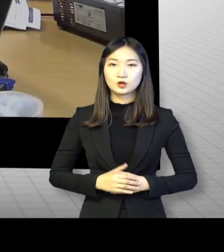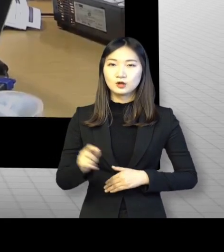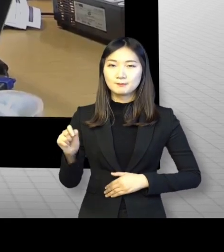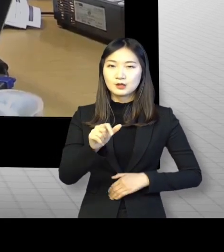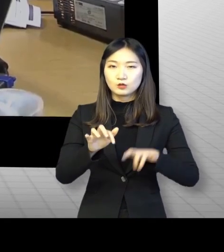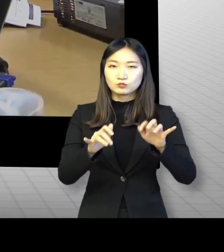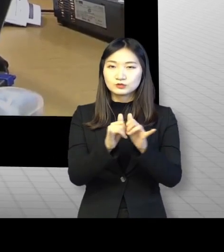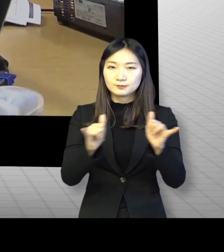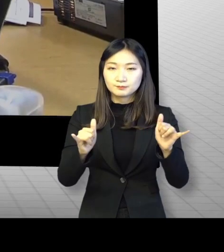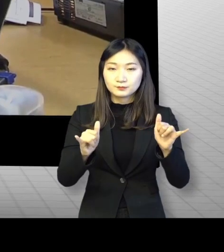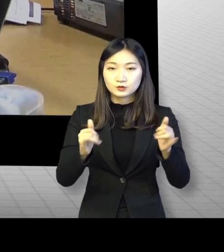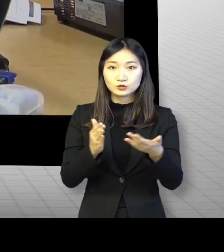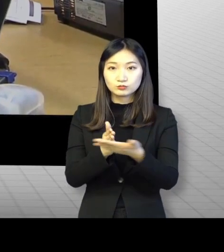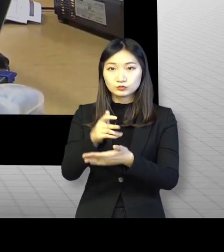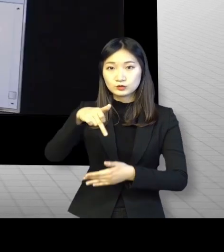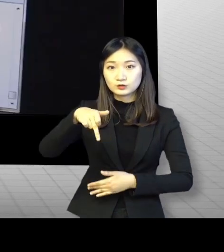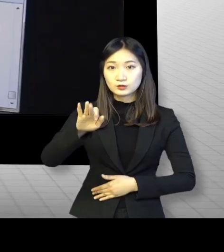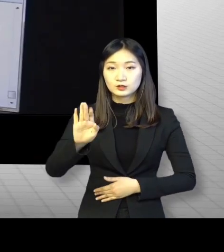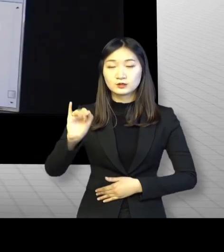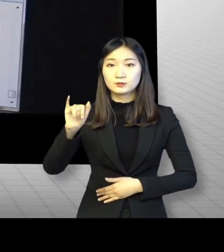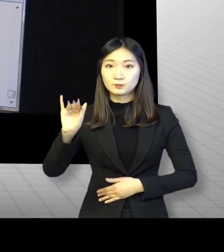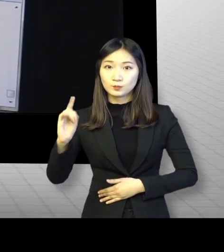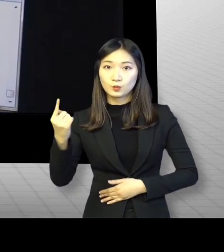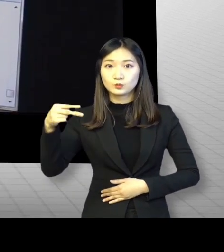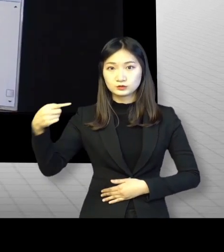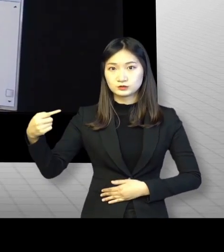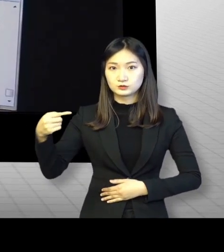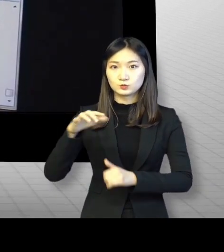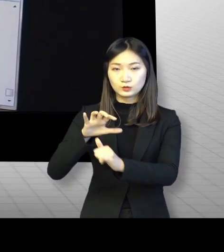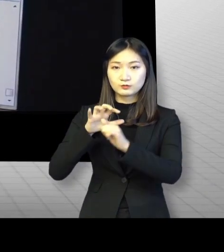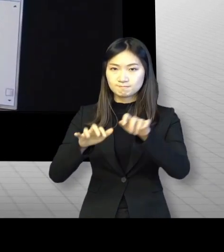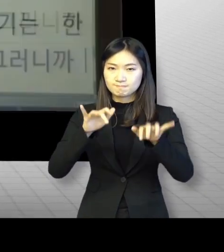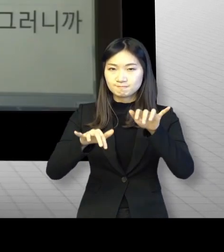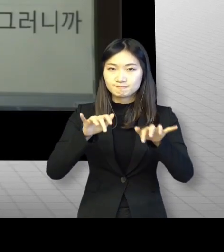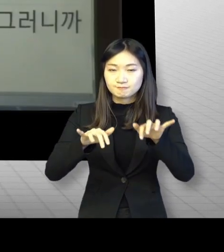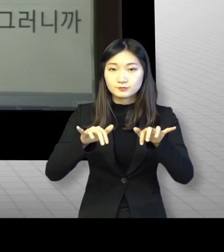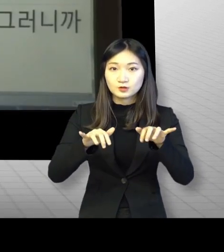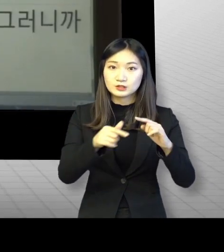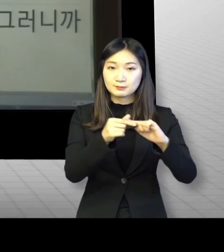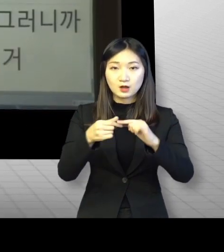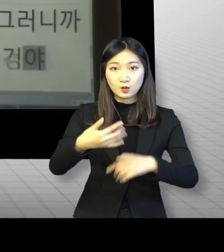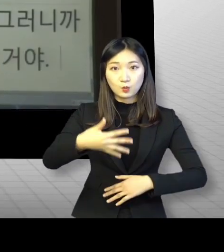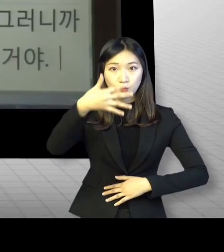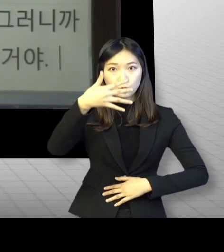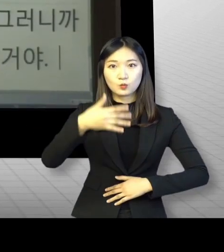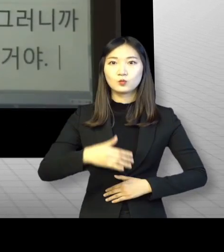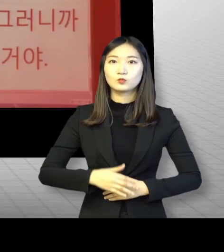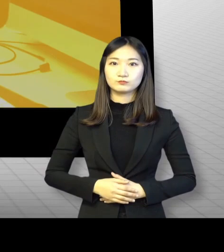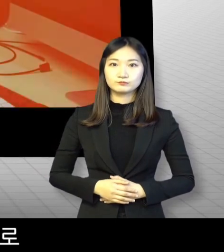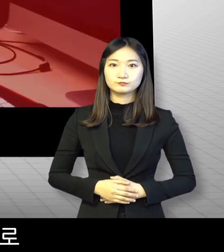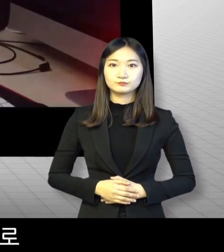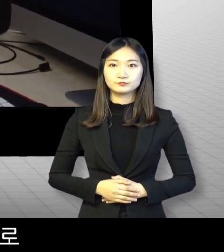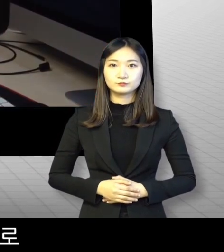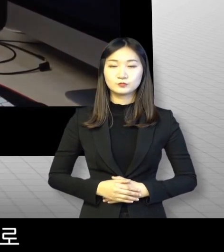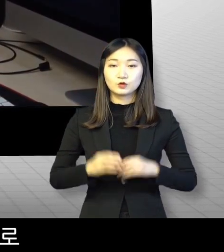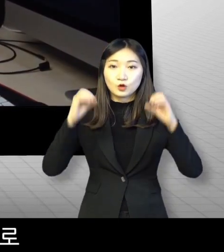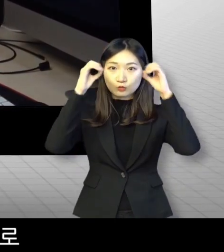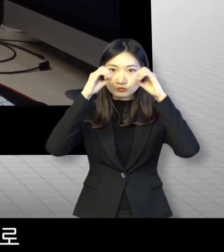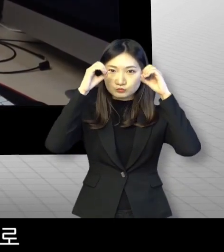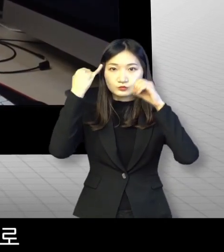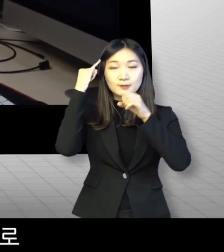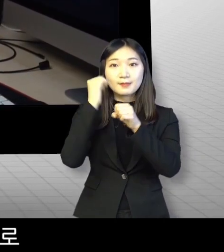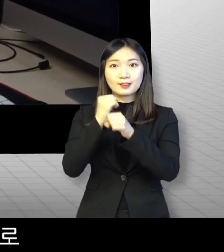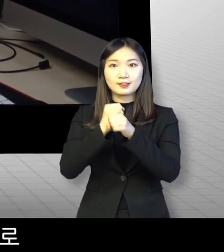속기사가 속기 전용 키보드로 음성을 듣고 빠르게 타이핑하여 문자로 나타나게 하고 구글에서